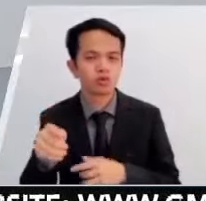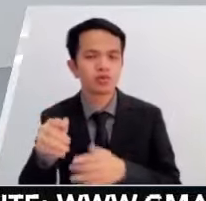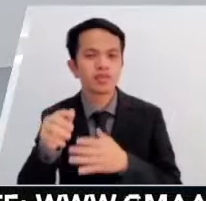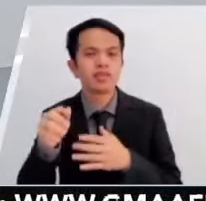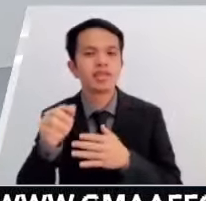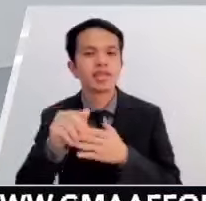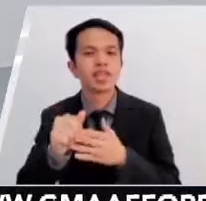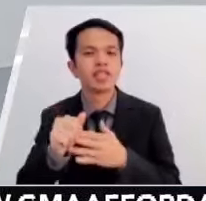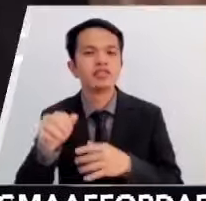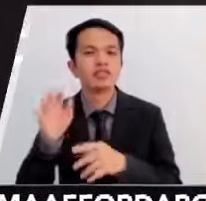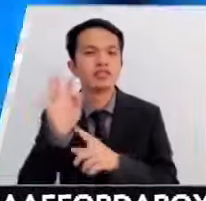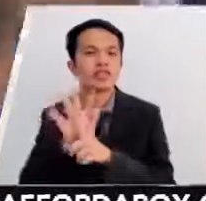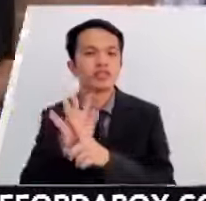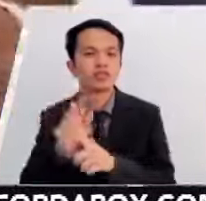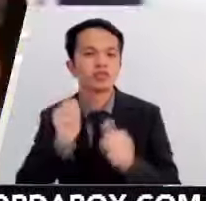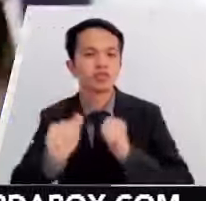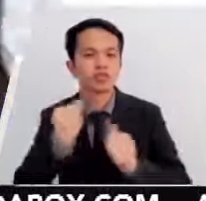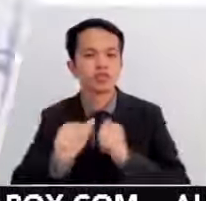Alonzo.